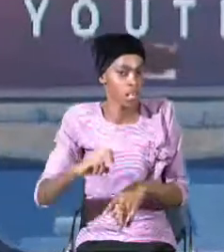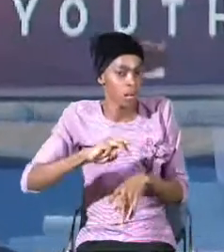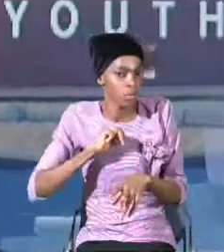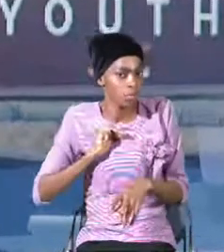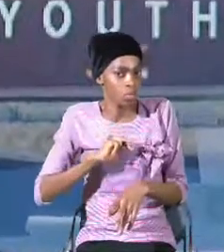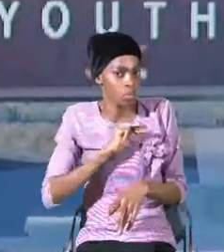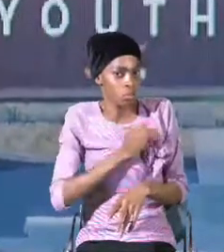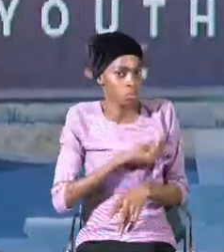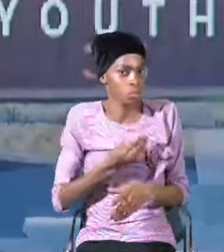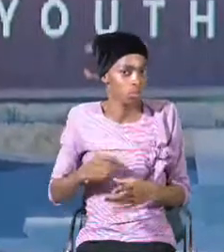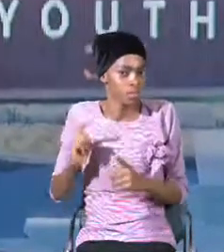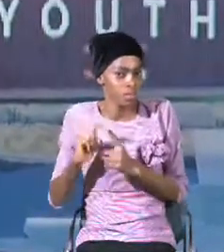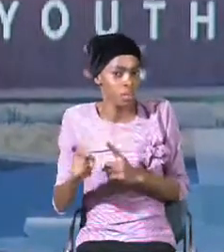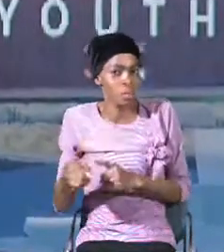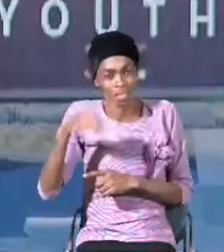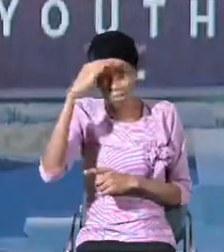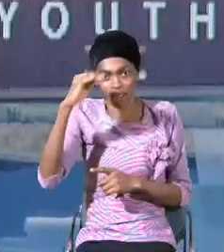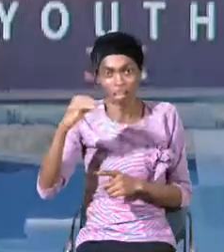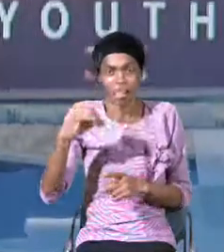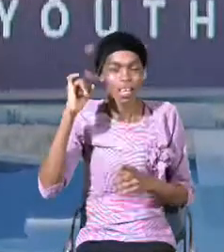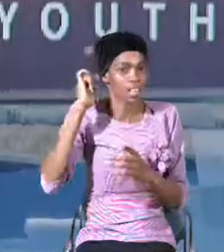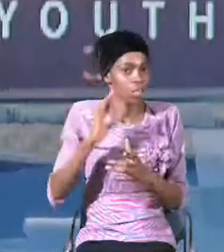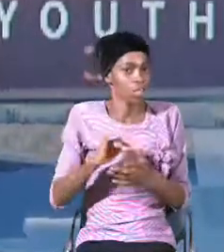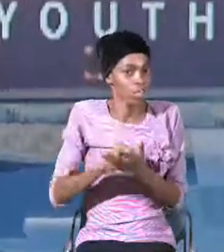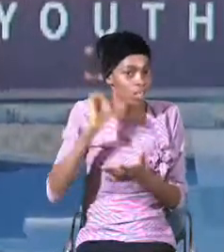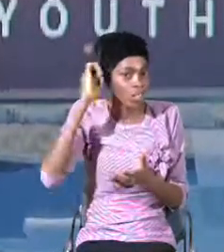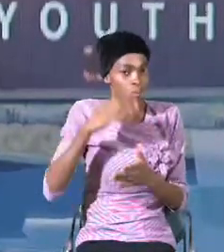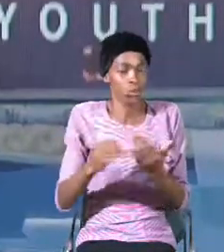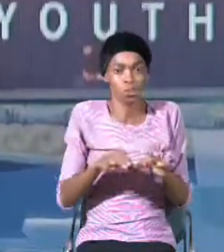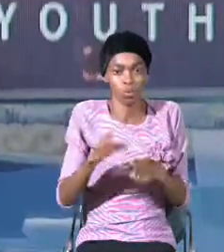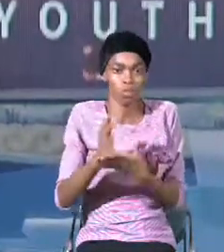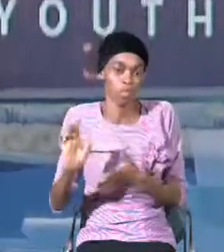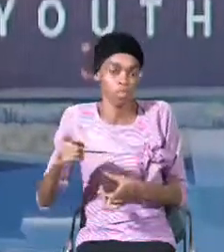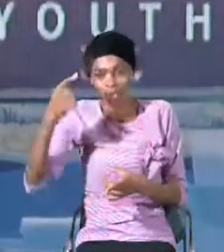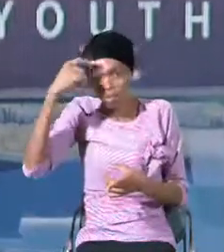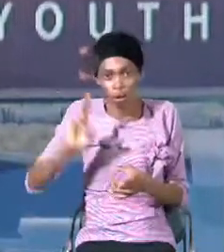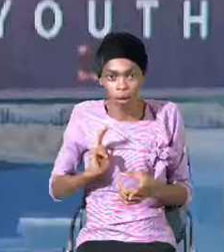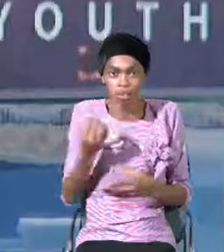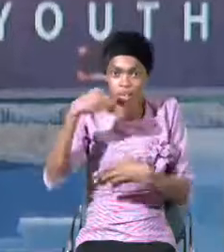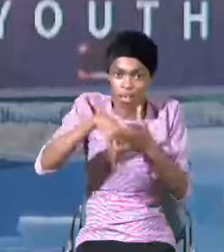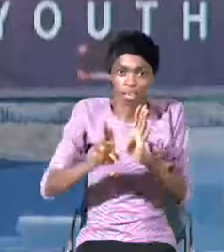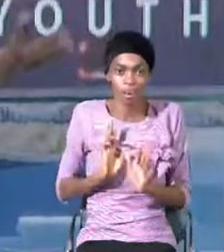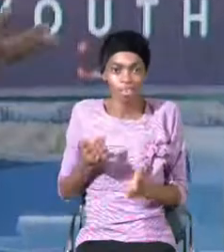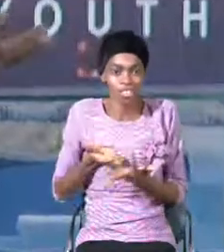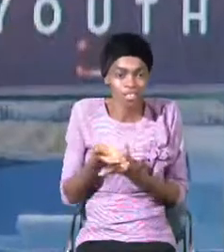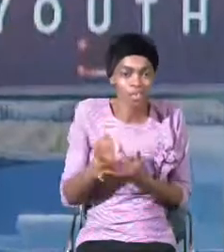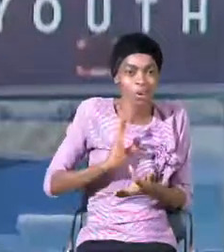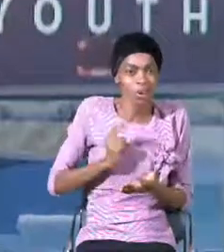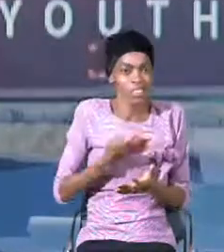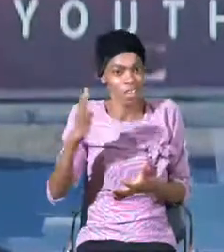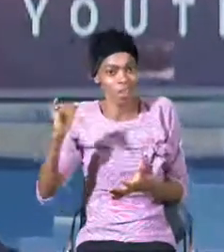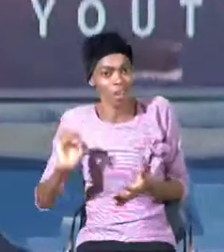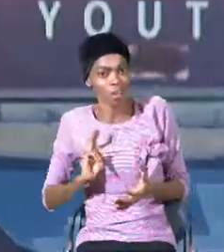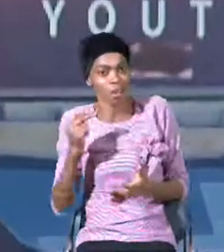les hommes. Il fera certaines choses pour nous, en nous, à travers nous, par